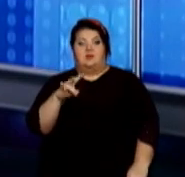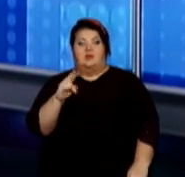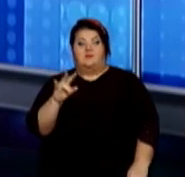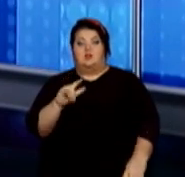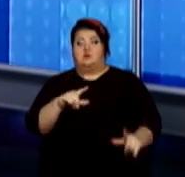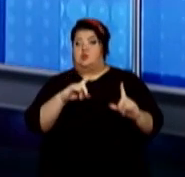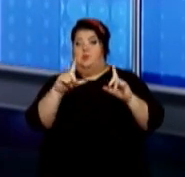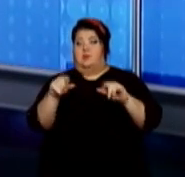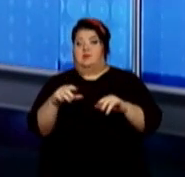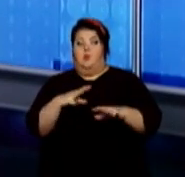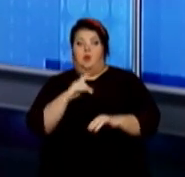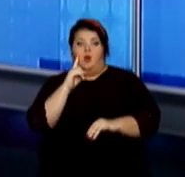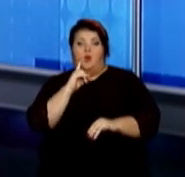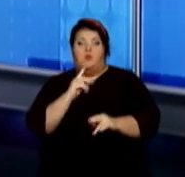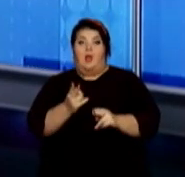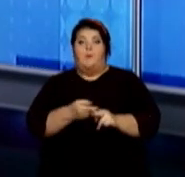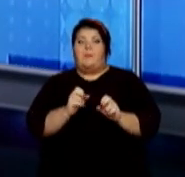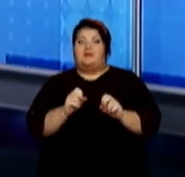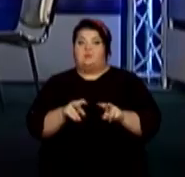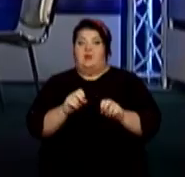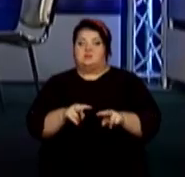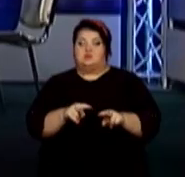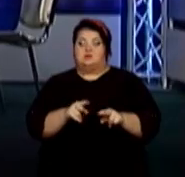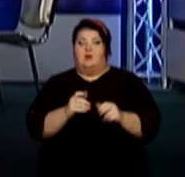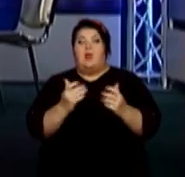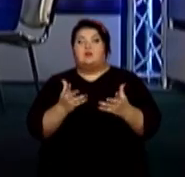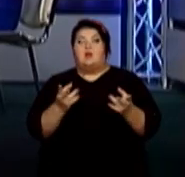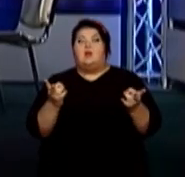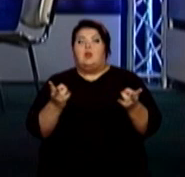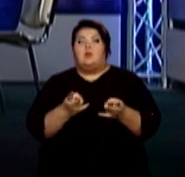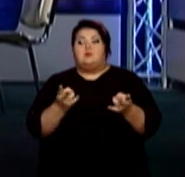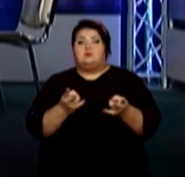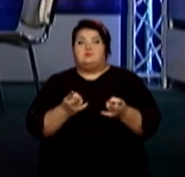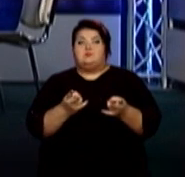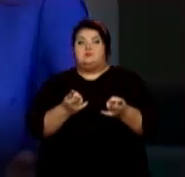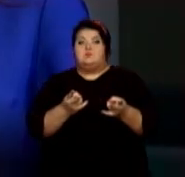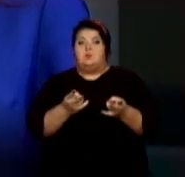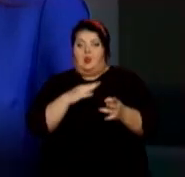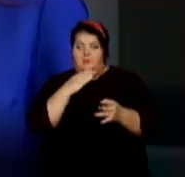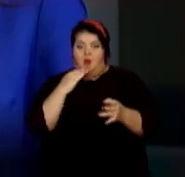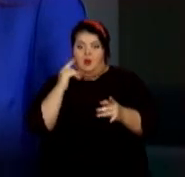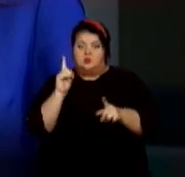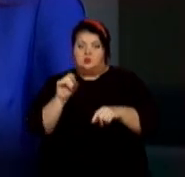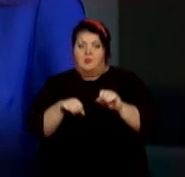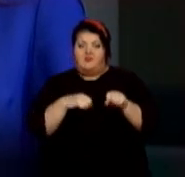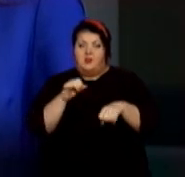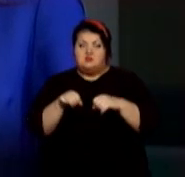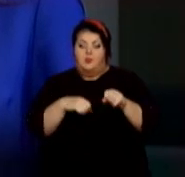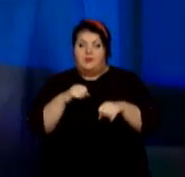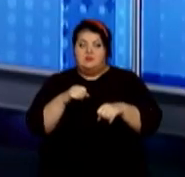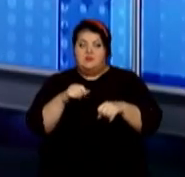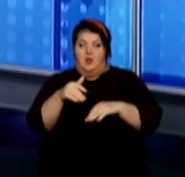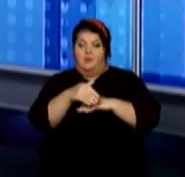було комфортніше та безпечніше. А скільки є запит, згідно з дослідженнями, так? Багато велосипедистів там? По